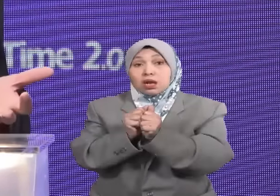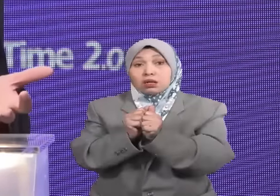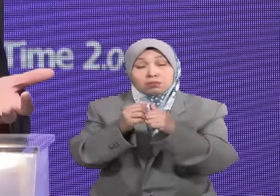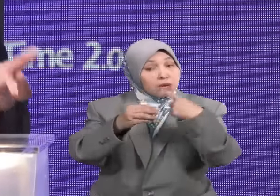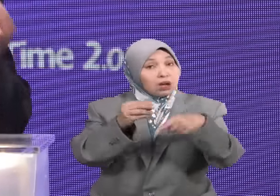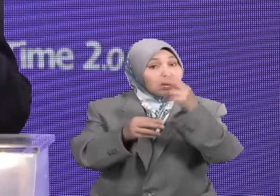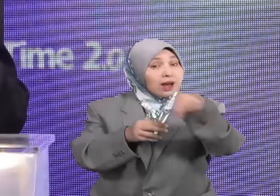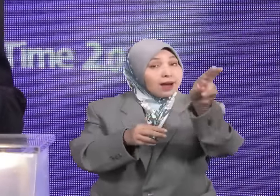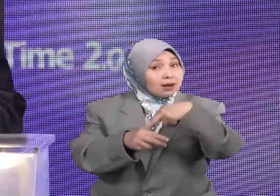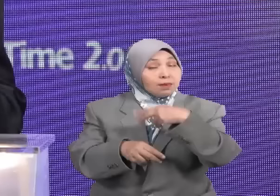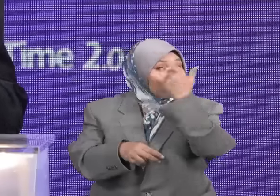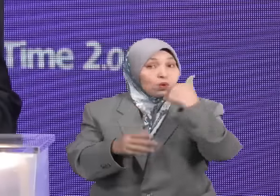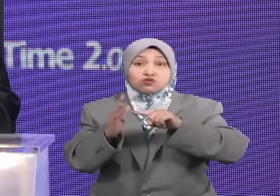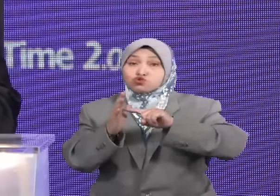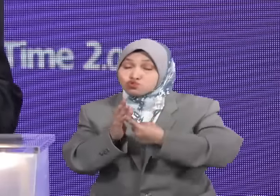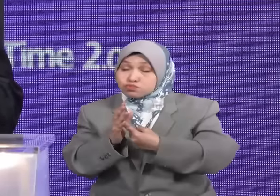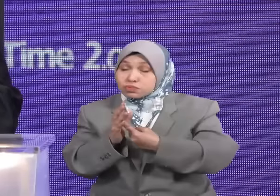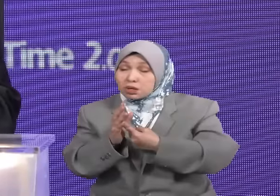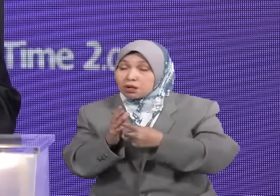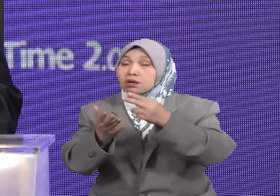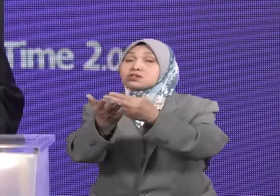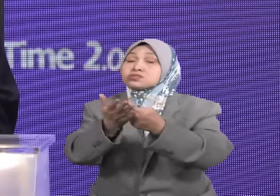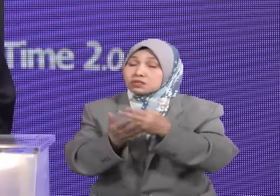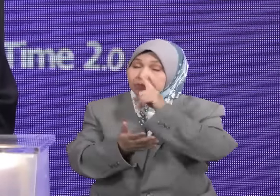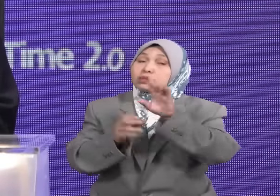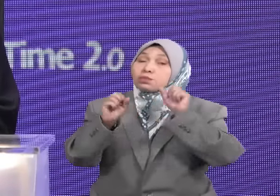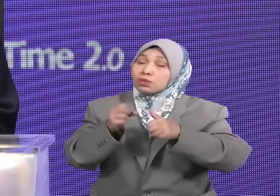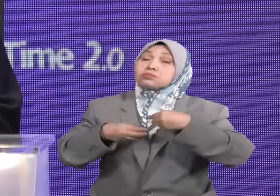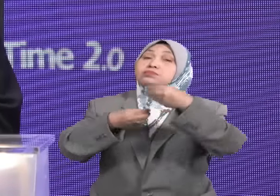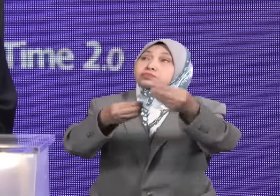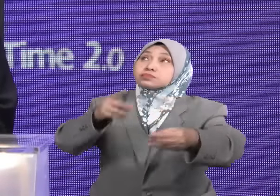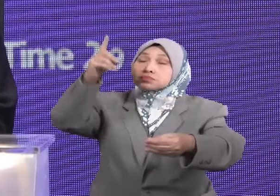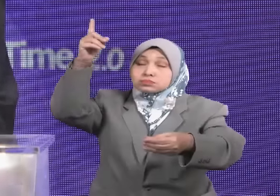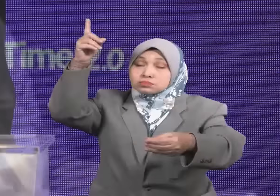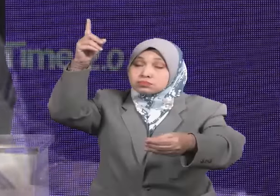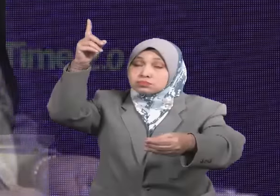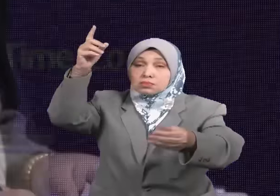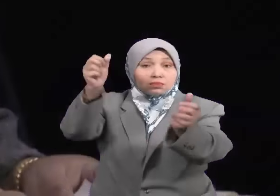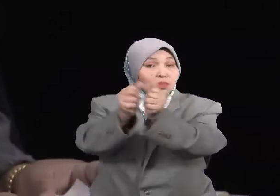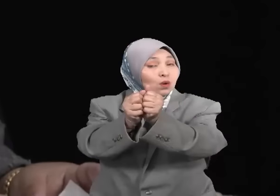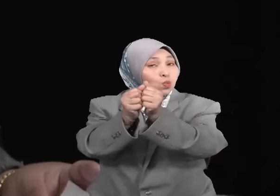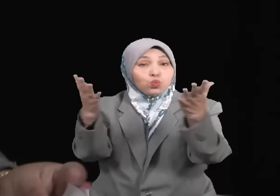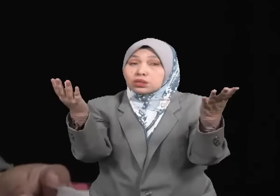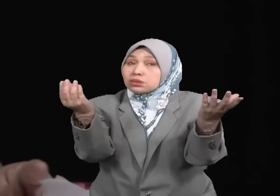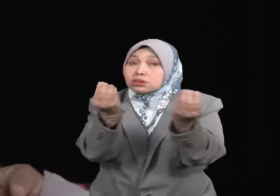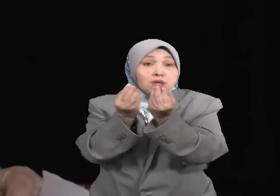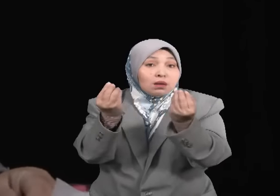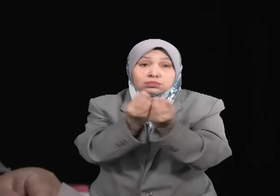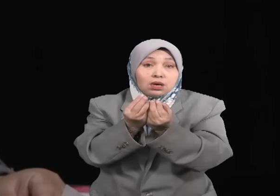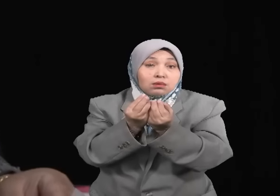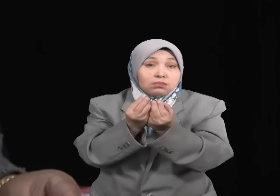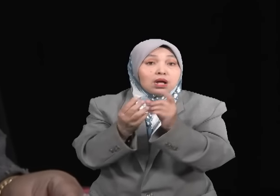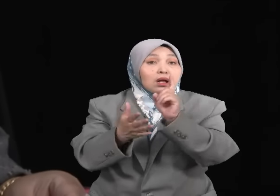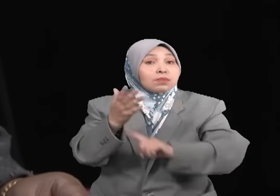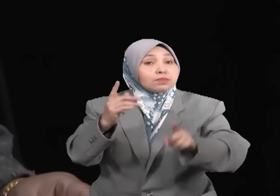haram, ya, kerana sumber rezeki sebenarnya boleh diberikan oleh Allah Subhanahu Wa Taala tanpa hisab, tanpa hisab,